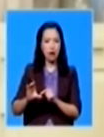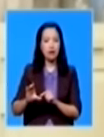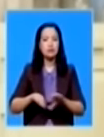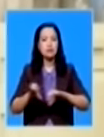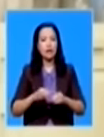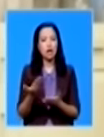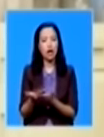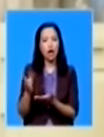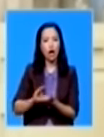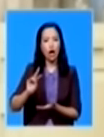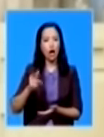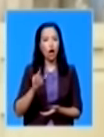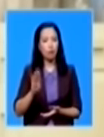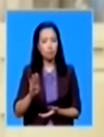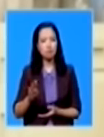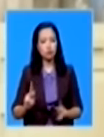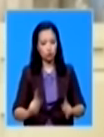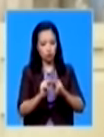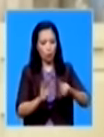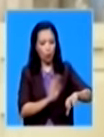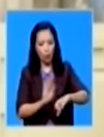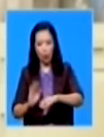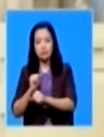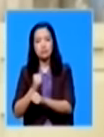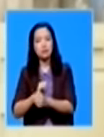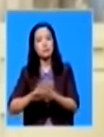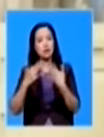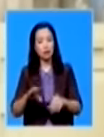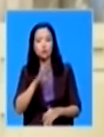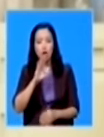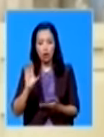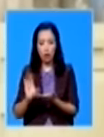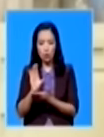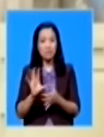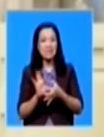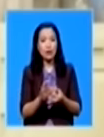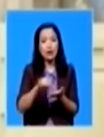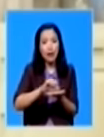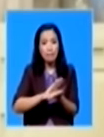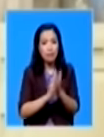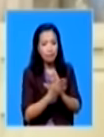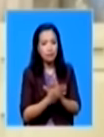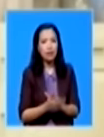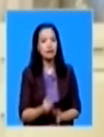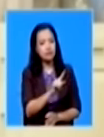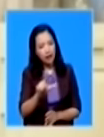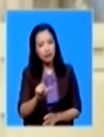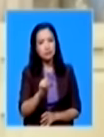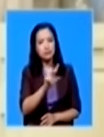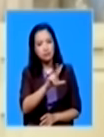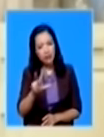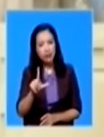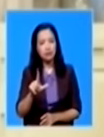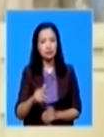ำปีทุกกระทรวงทำอยู่แล้ว ค่ะ อันนี้เป็นงบอัจฉริยะที่ผมต้องการแก้ไขก็ใส่ลงไป1ล้าน3ล้านอะไรต่อไปก็เป็นหมู่บ้านมั้